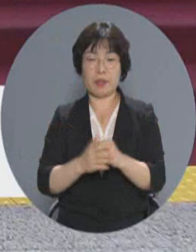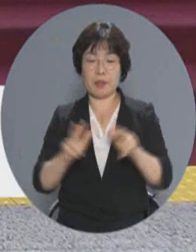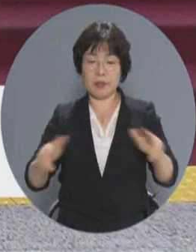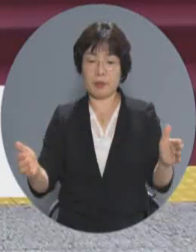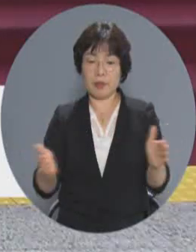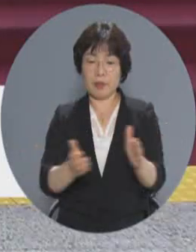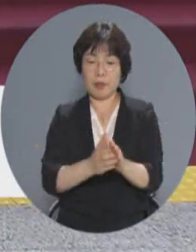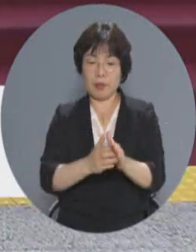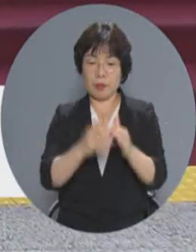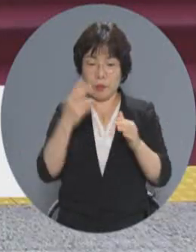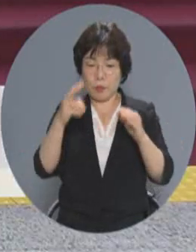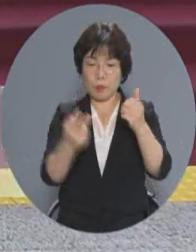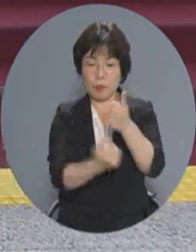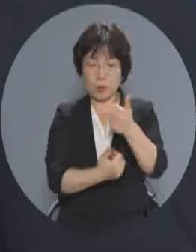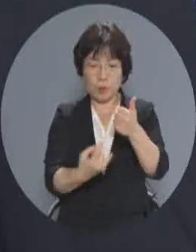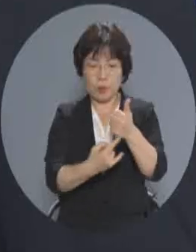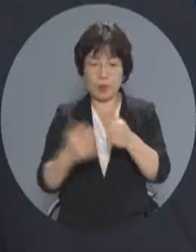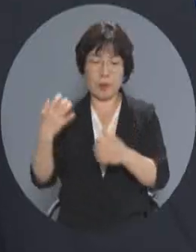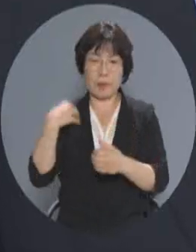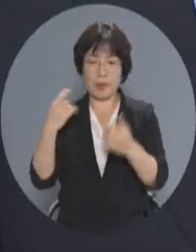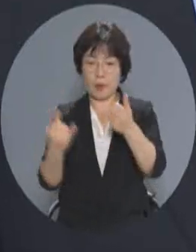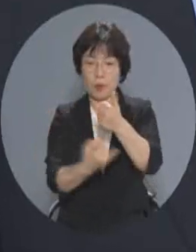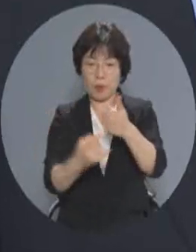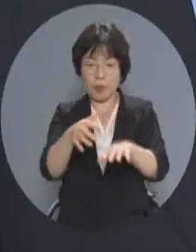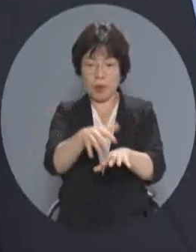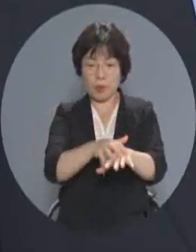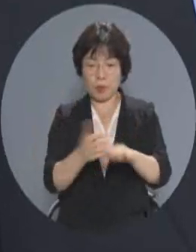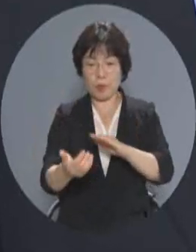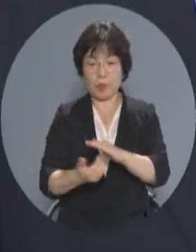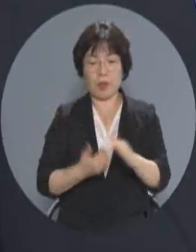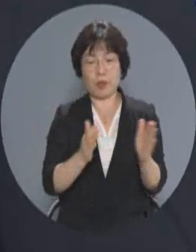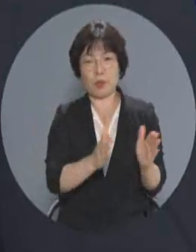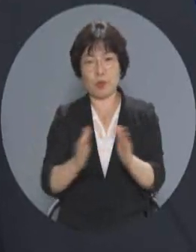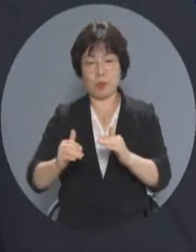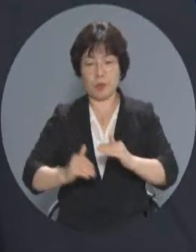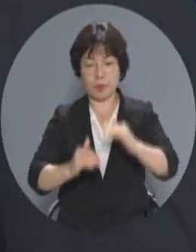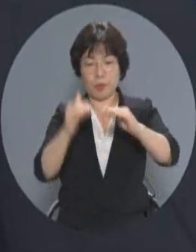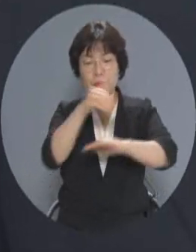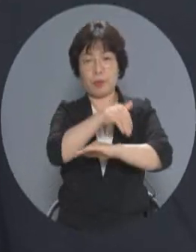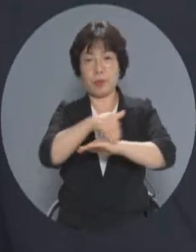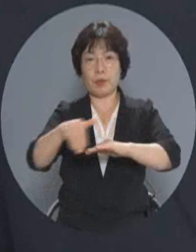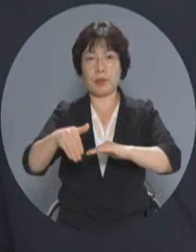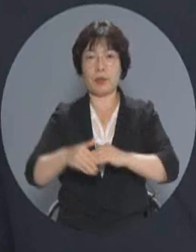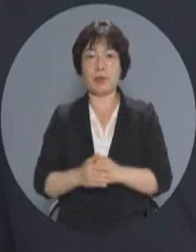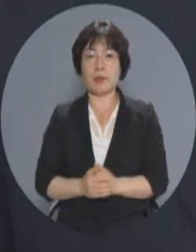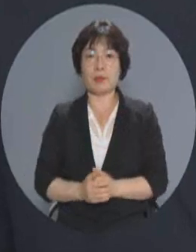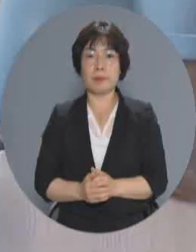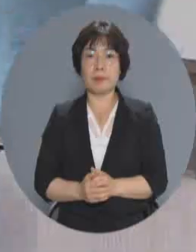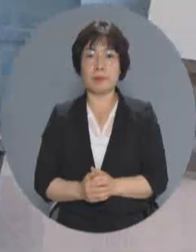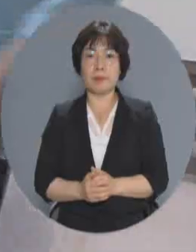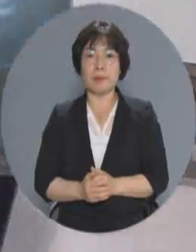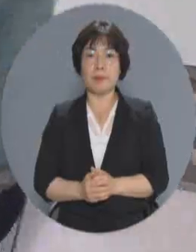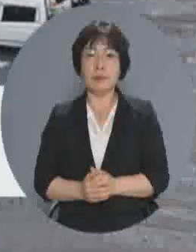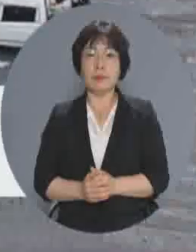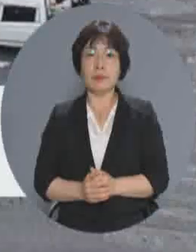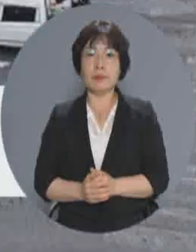그동안 진상조사위원회와 실무위원회 구성 등 사전작업이 진행될 예정입니다.